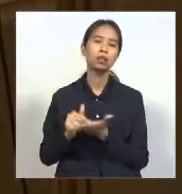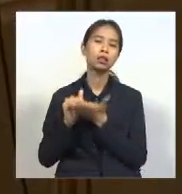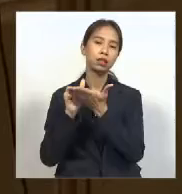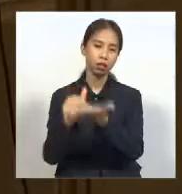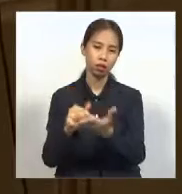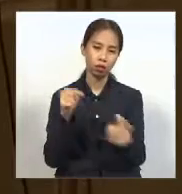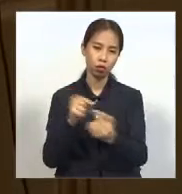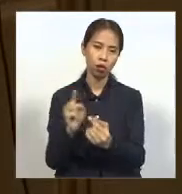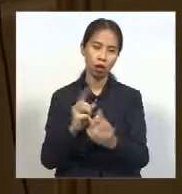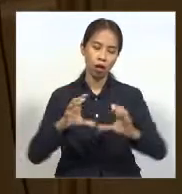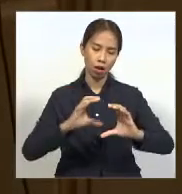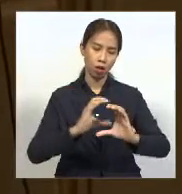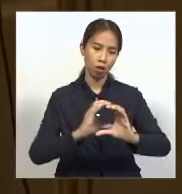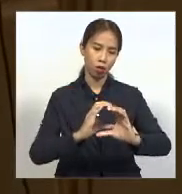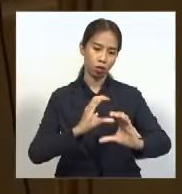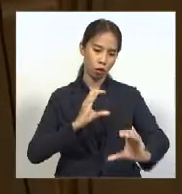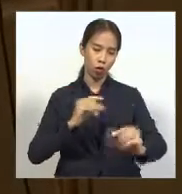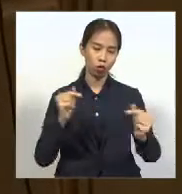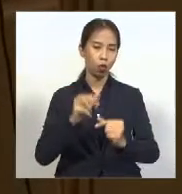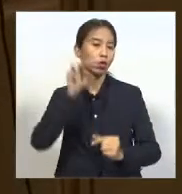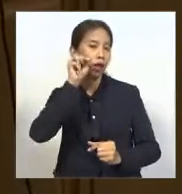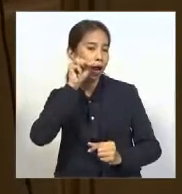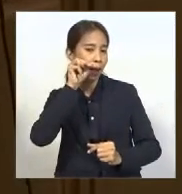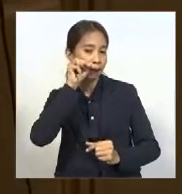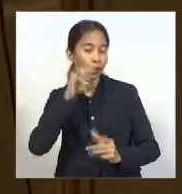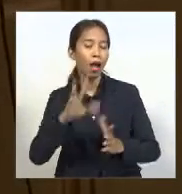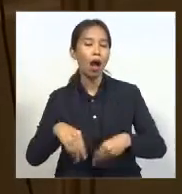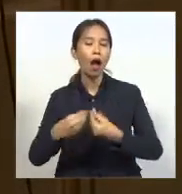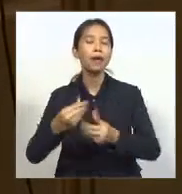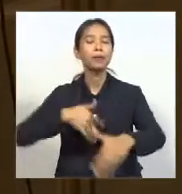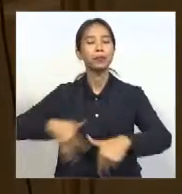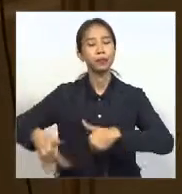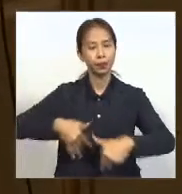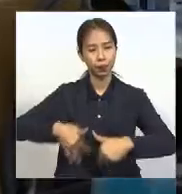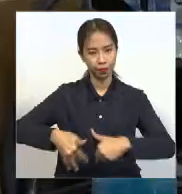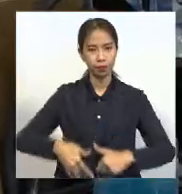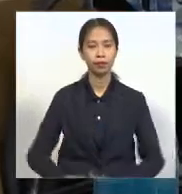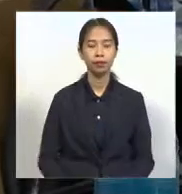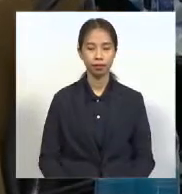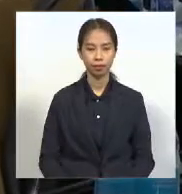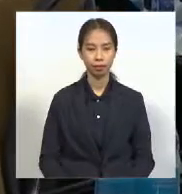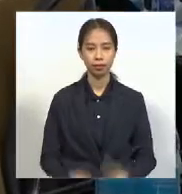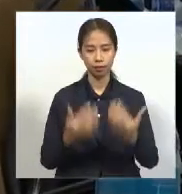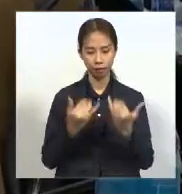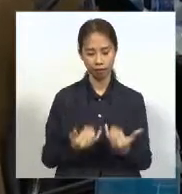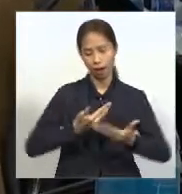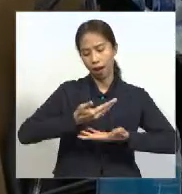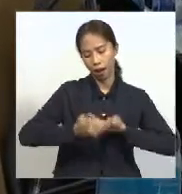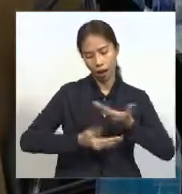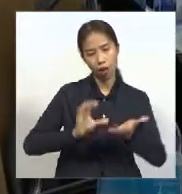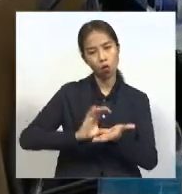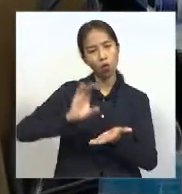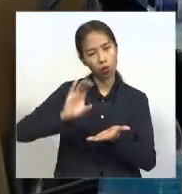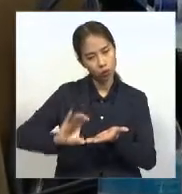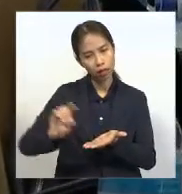อเร่งการวางท่อขยายเขตจ่ายน้ำเพื่ออำนวยความสะดวกให้กับประชาชนค่ะส่วนด้านการค้าการลงทุนก็จะมีการเต